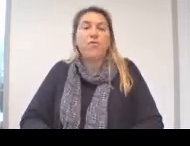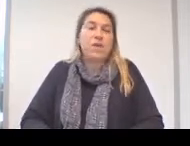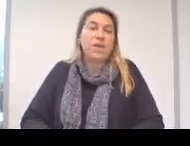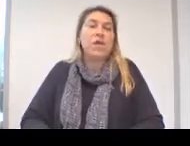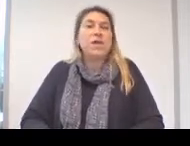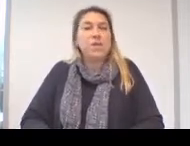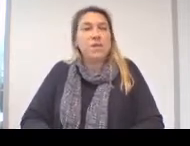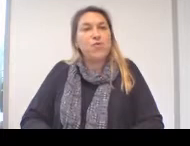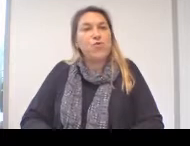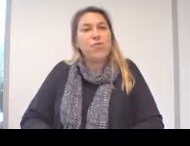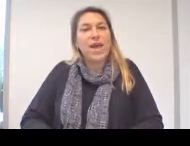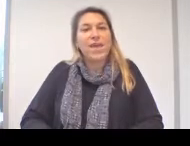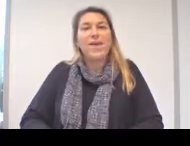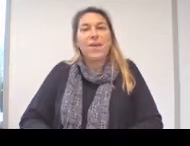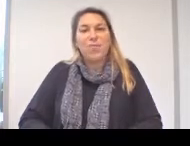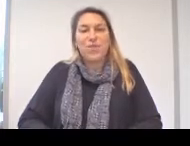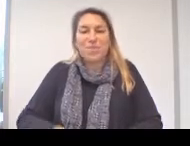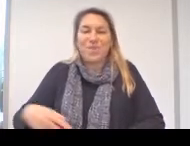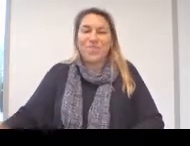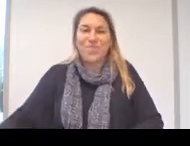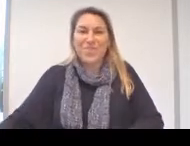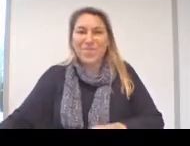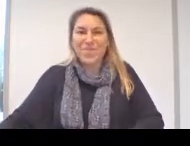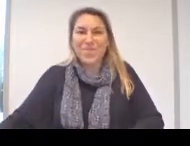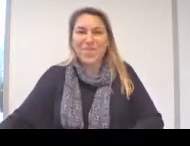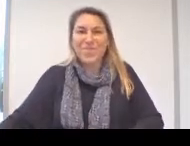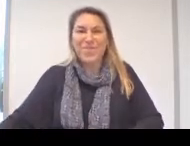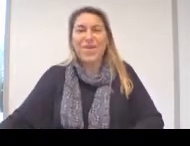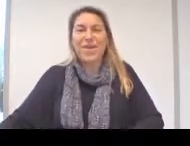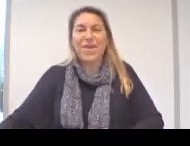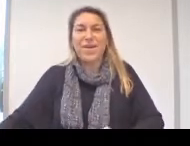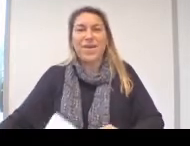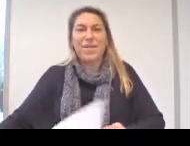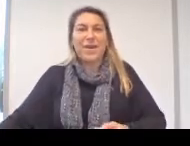salariés et offre ainsi des évolutions de carrière possibles.